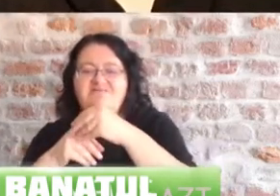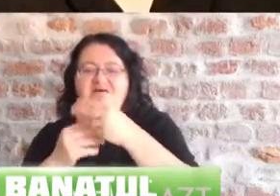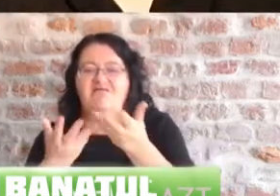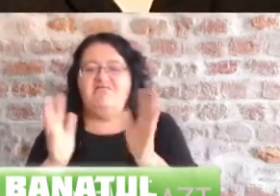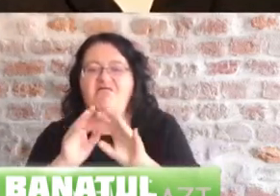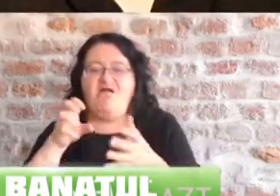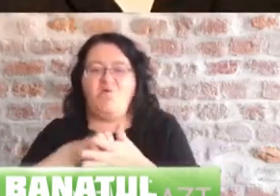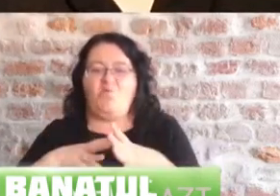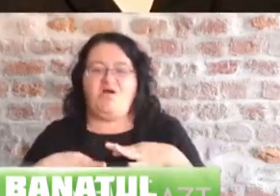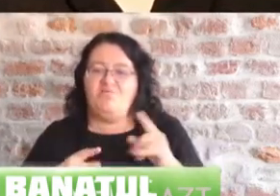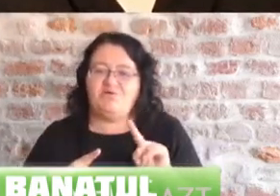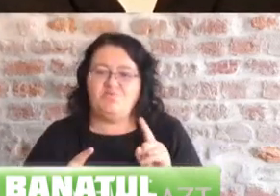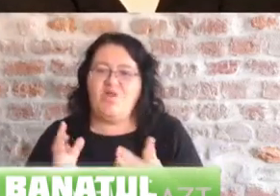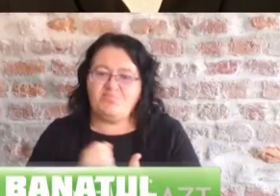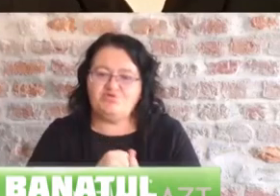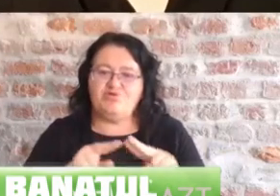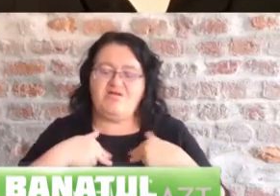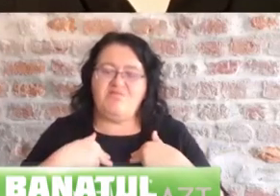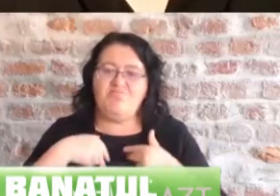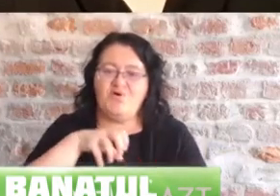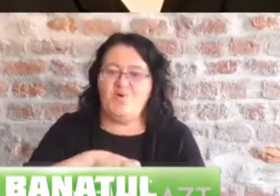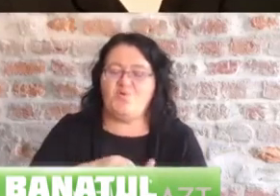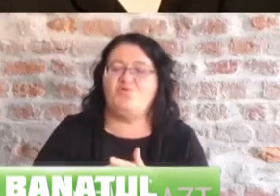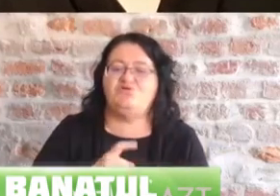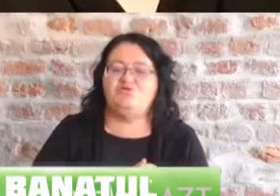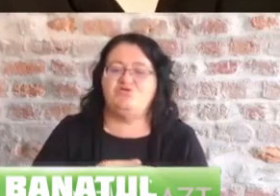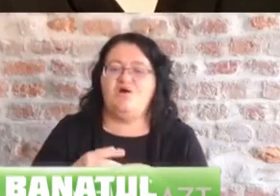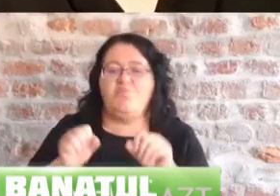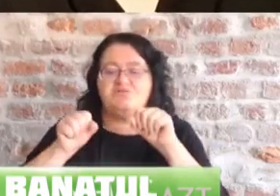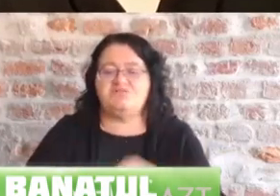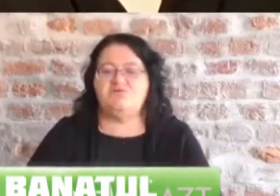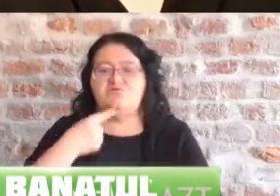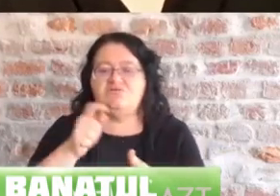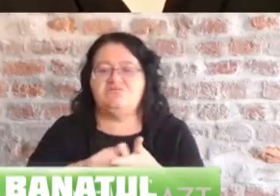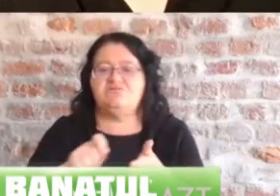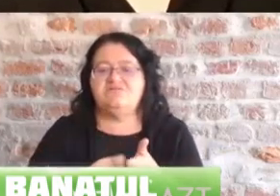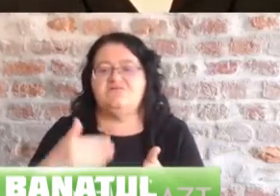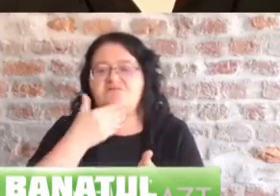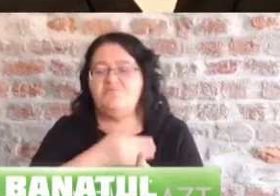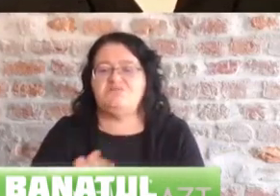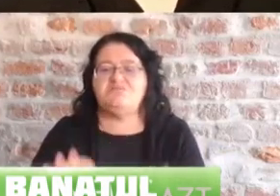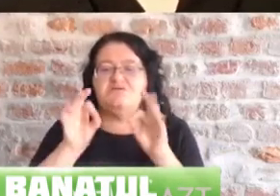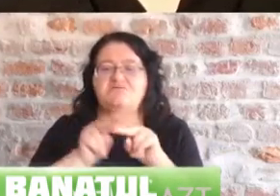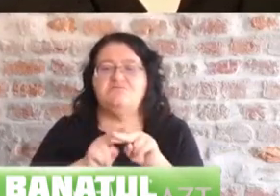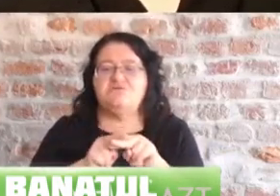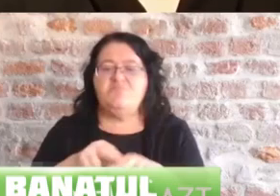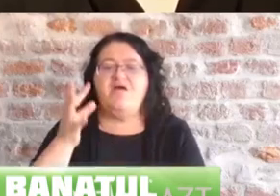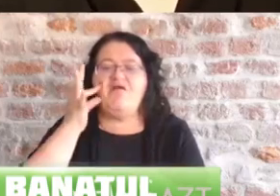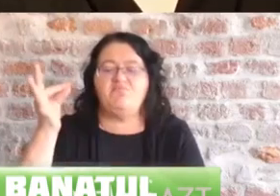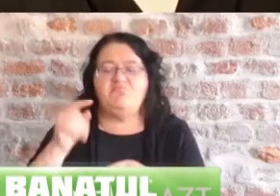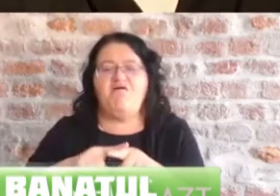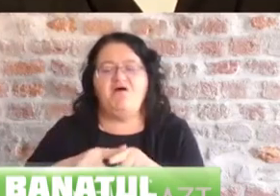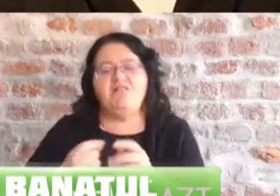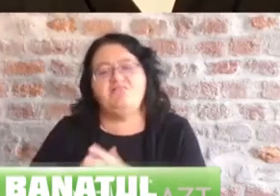în jurul castelului. Și mai mult decât atât, ne-am luat foarte în serios ce ați scris în temă cu să găsim un mod cât mai inventiv